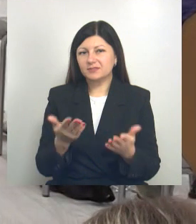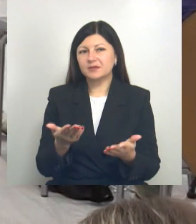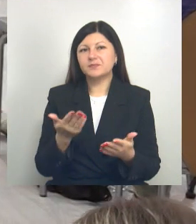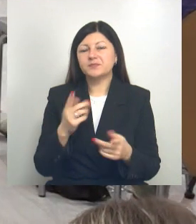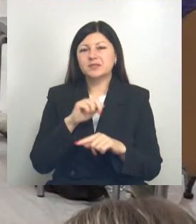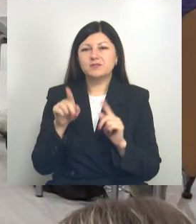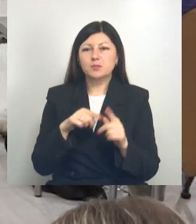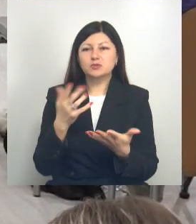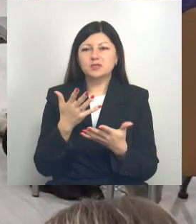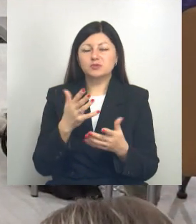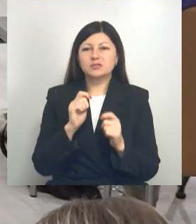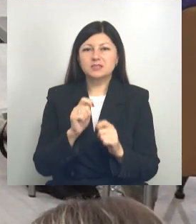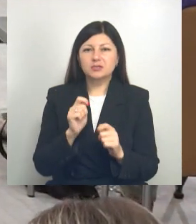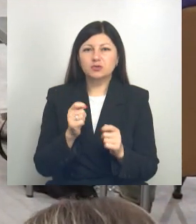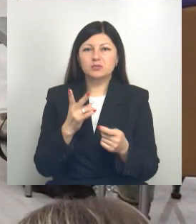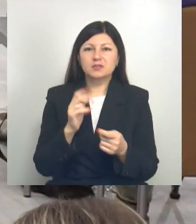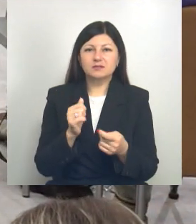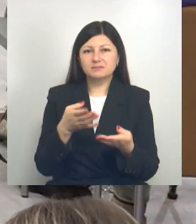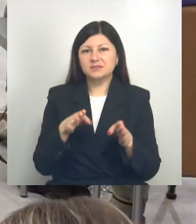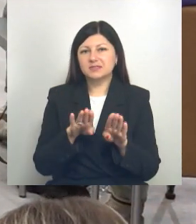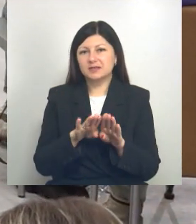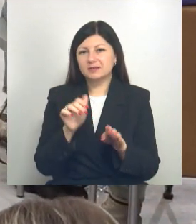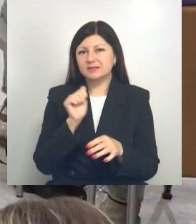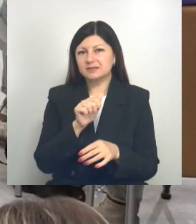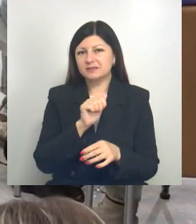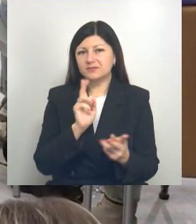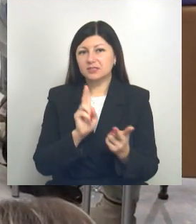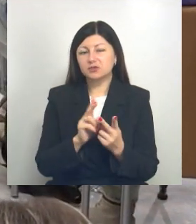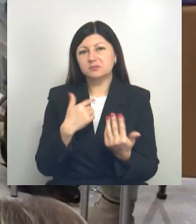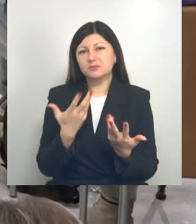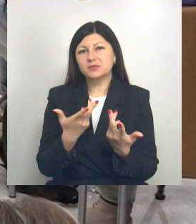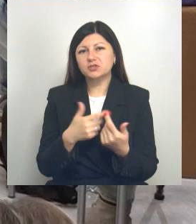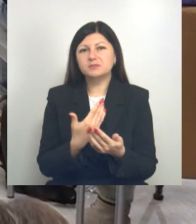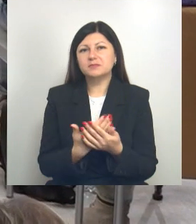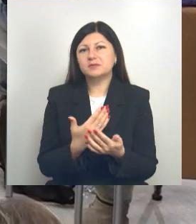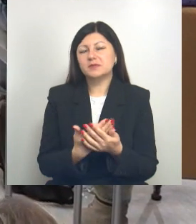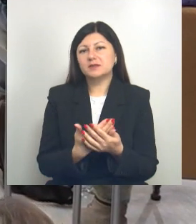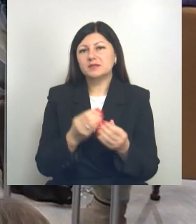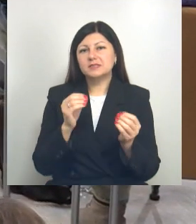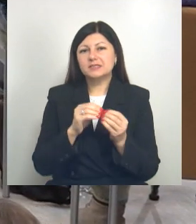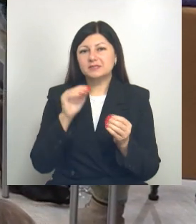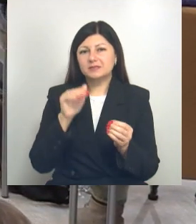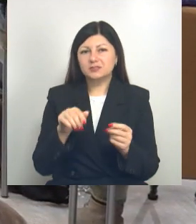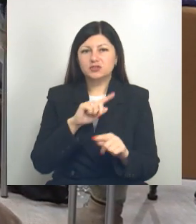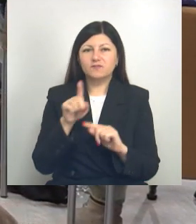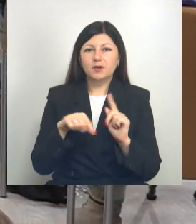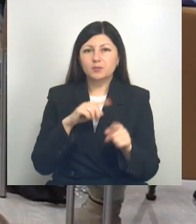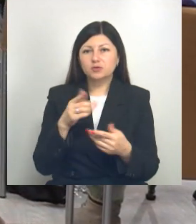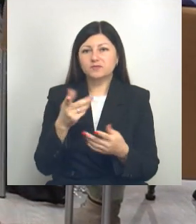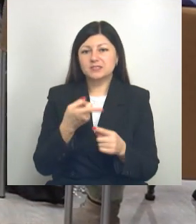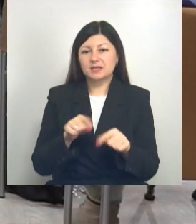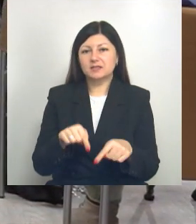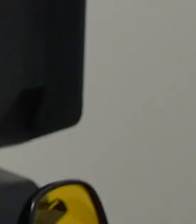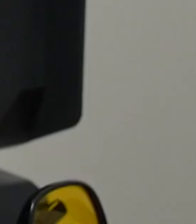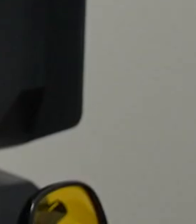Вопросы, которые мы задаем на каких-то наших закрытых встречах, то есть мы примерно посчитали, порядка 10 тысяч вопросов, не меньше, вы за этот